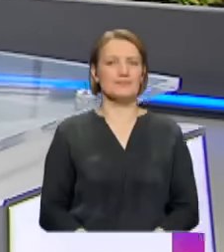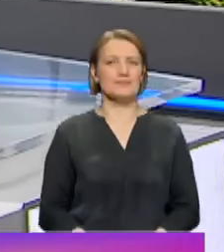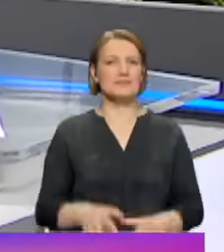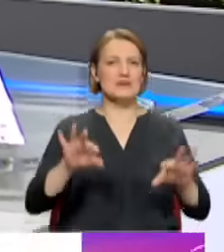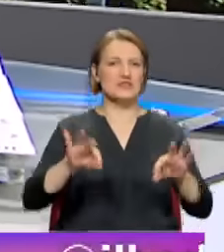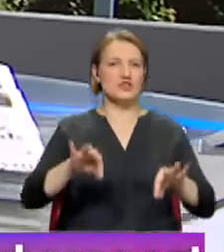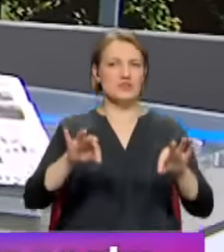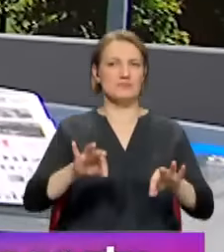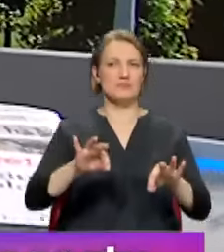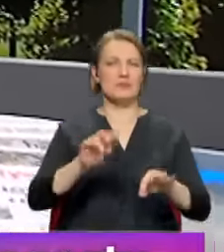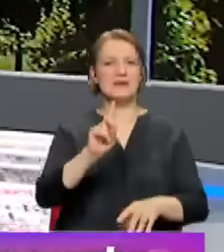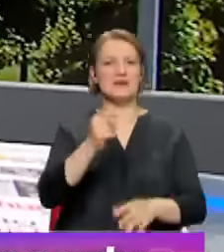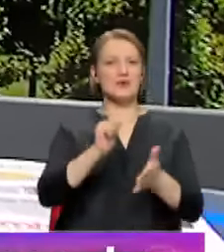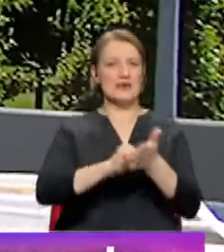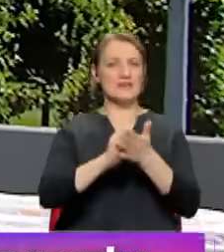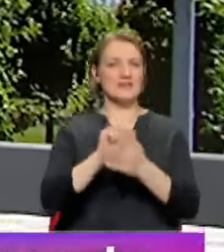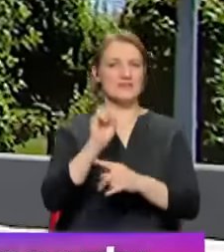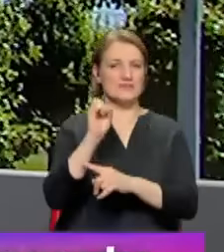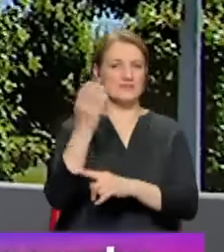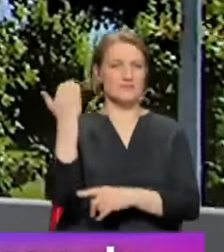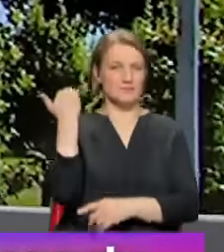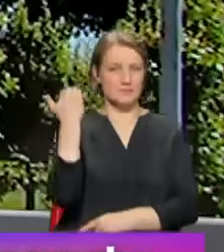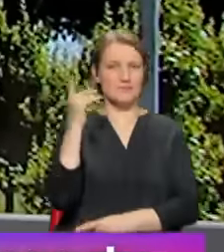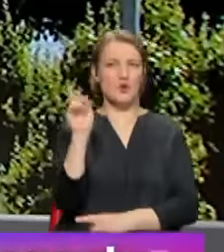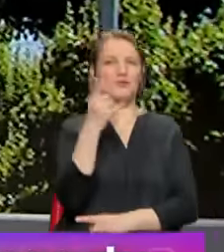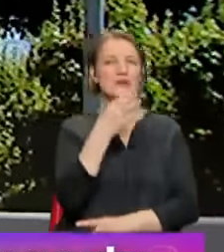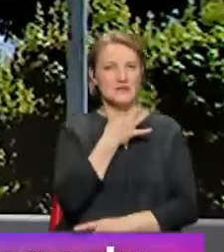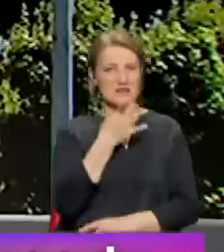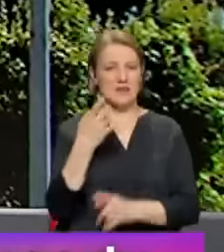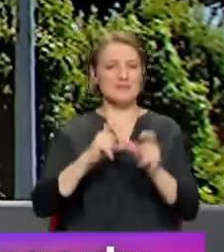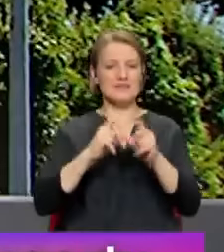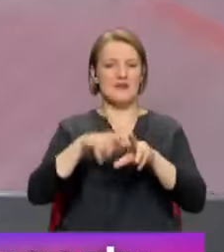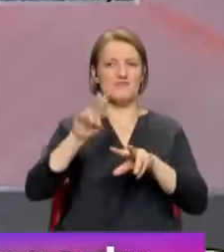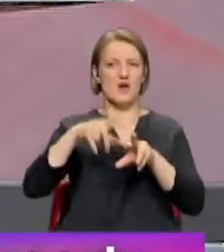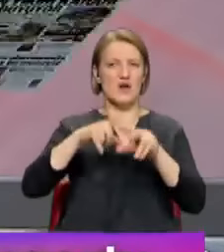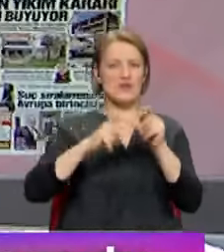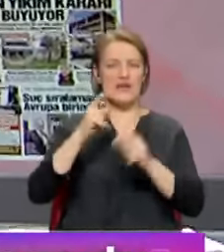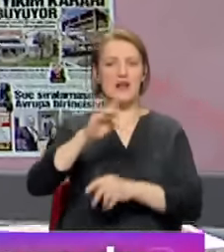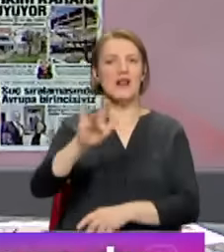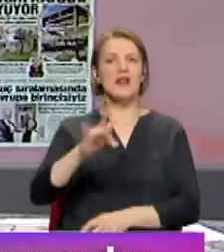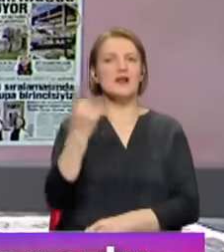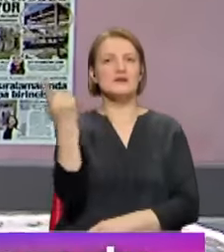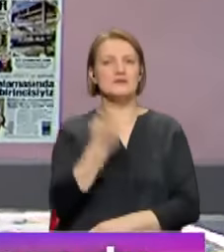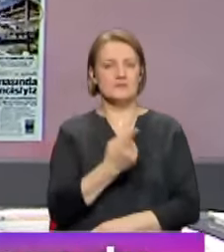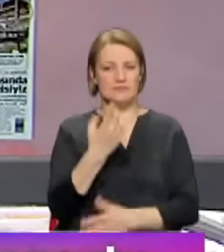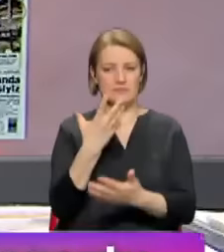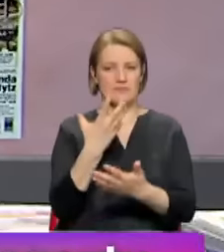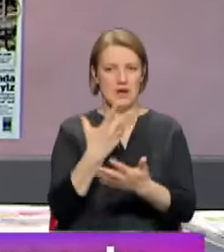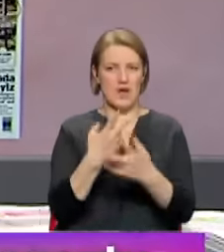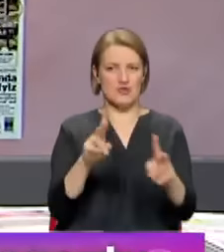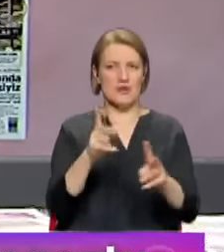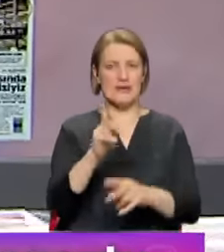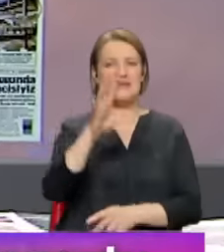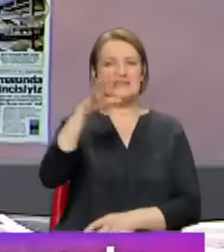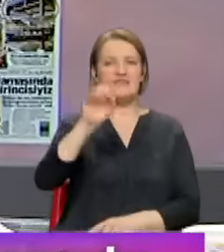Evet, şimdi bir gün gazetesini verebilir misin? Yönetmenimizden Savaş'tan rica edeyim. İşsizlik rakamları, işsizlik verileri açıklandı